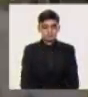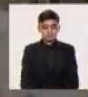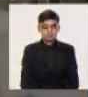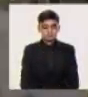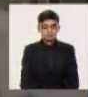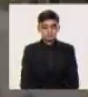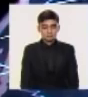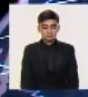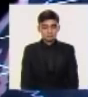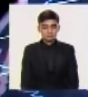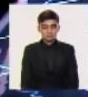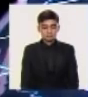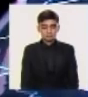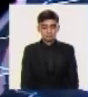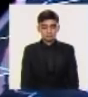Костанайская область.